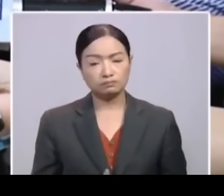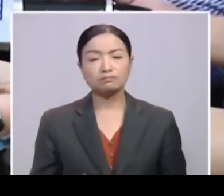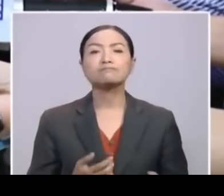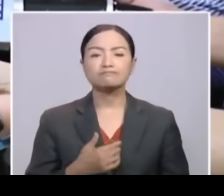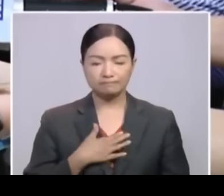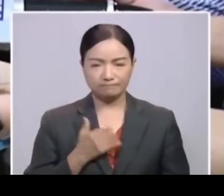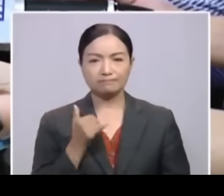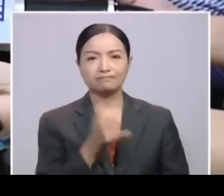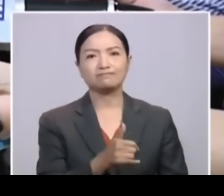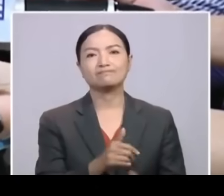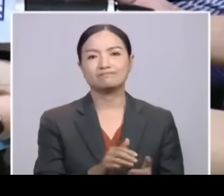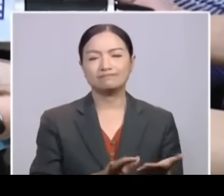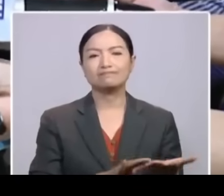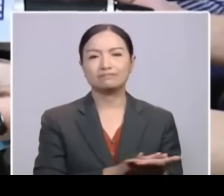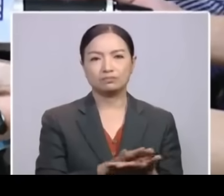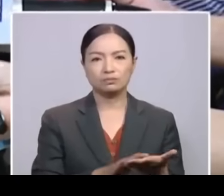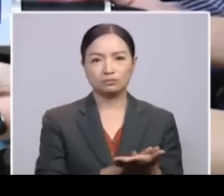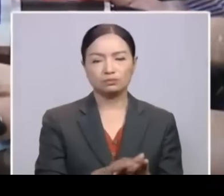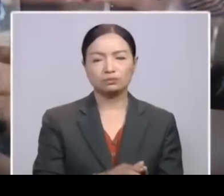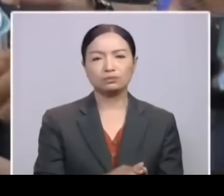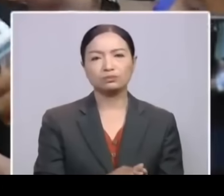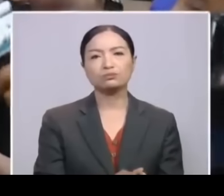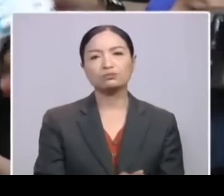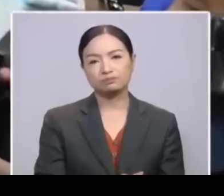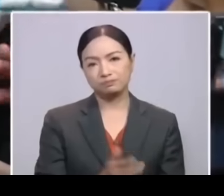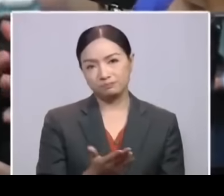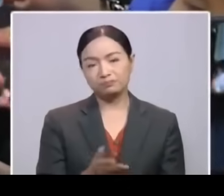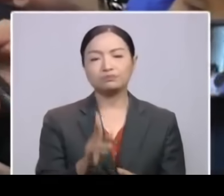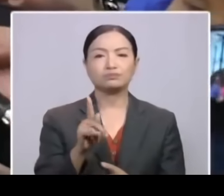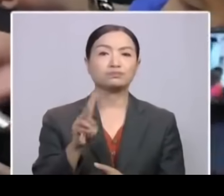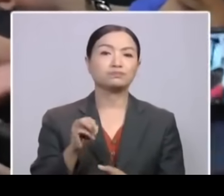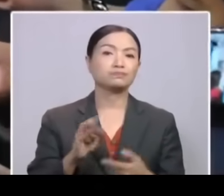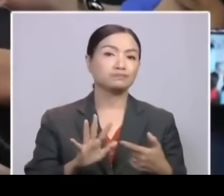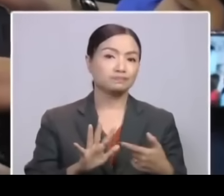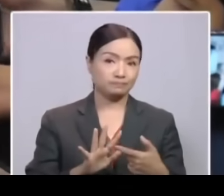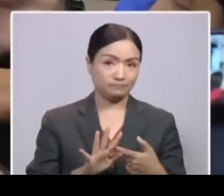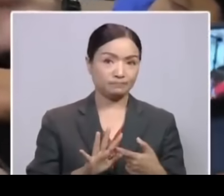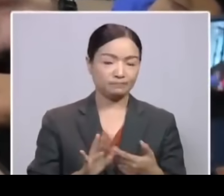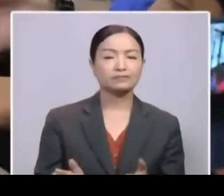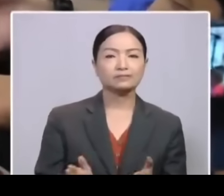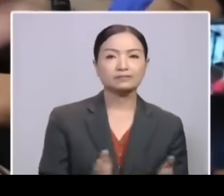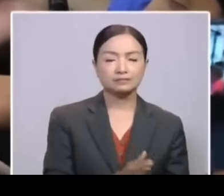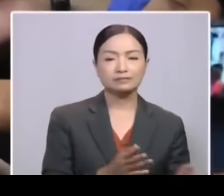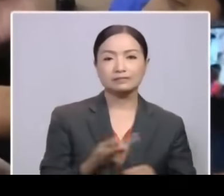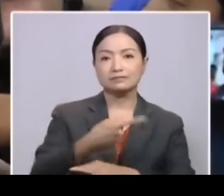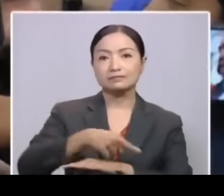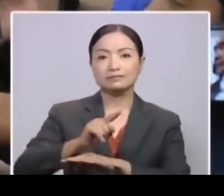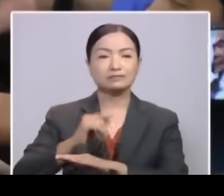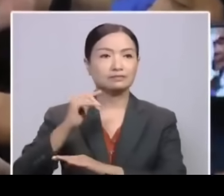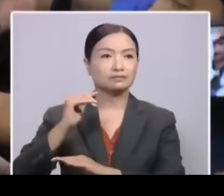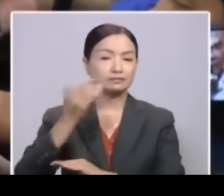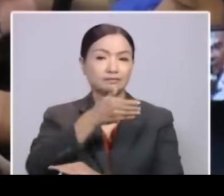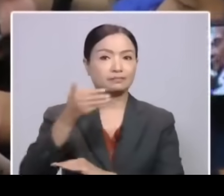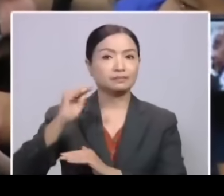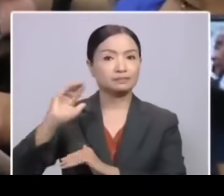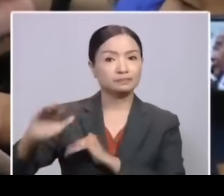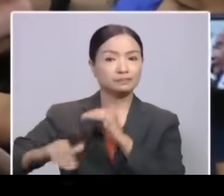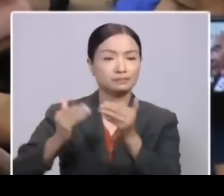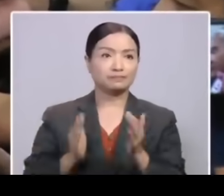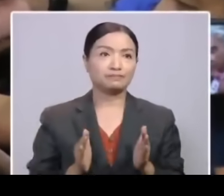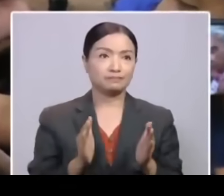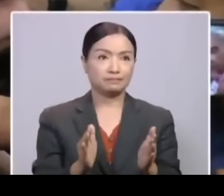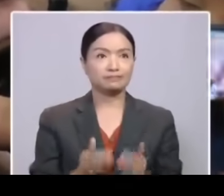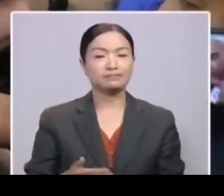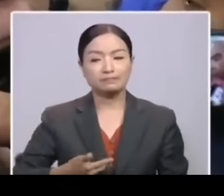ยินดีไปขอโทษขอขมาด้านนายสุวัฒน์พัลลภประธานพรรคชาติพัฒนากล้านะคะบอกว่าในวันนี้ก็